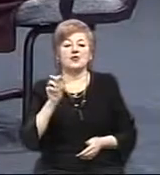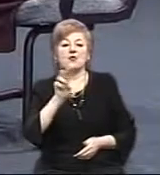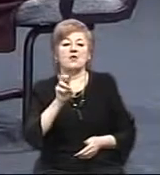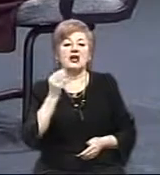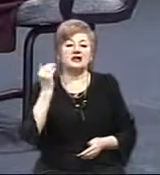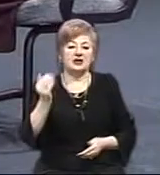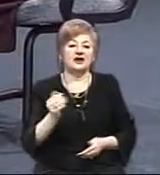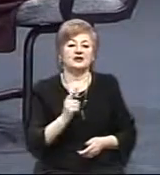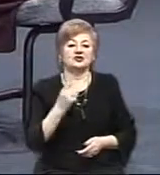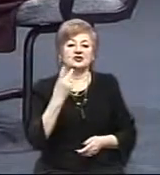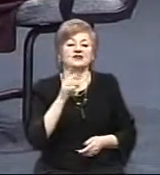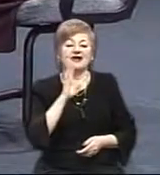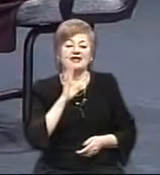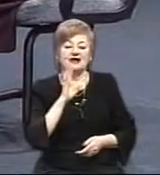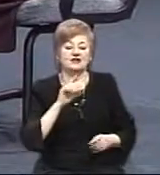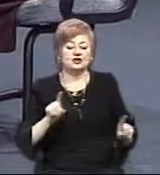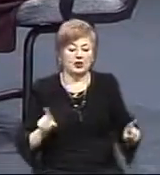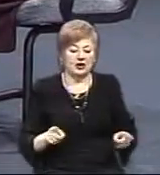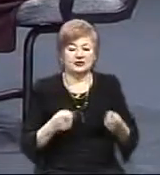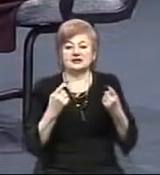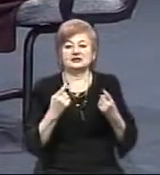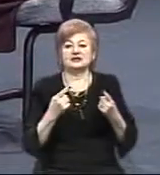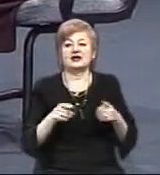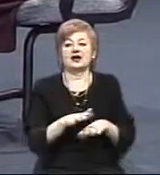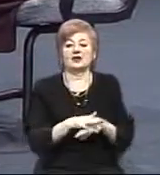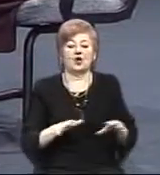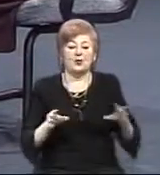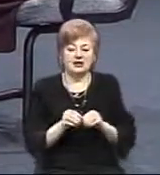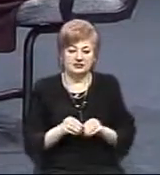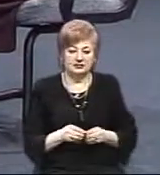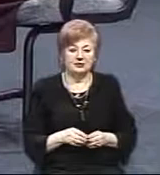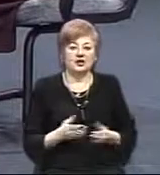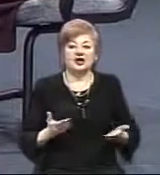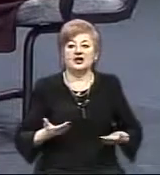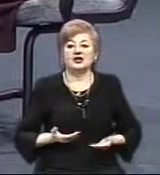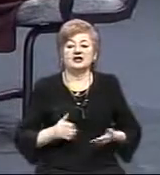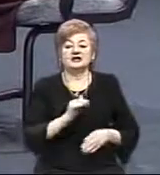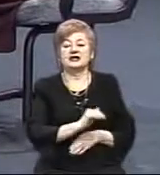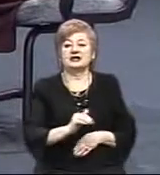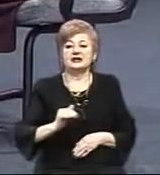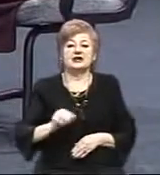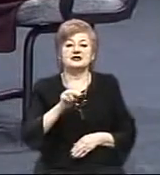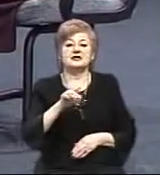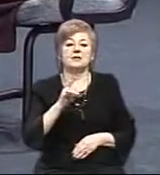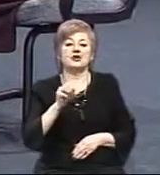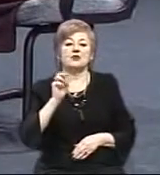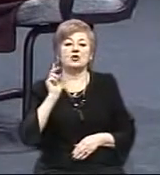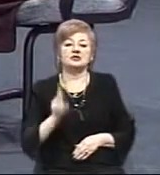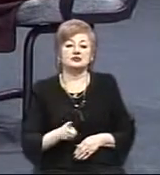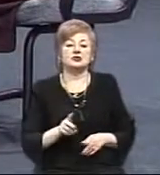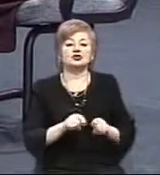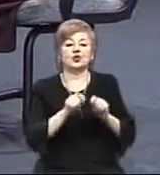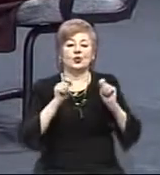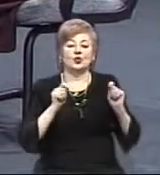Бердянську, який 2 дівчинки-переселенки, організація переселенців громади разом. В нас є вже дитячий простір в Приморську, який також